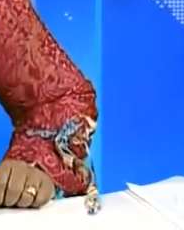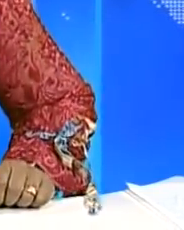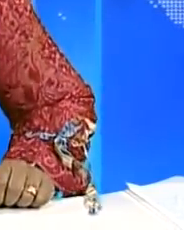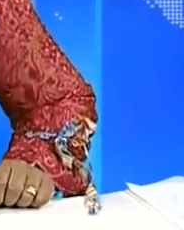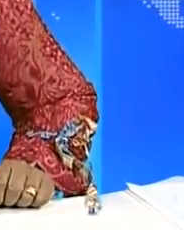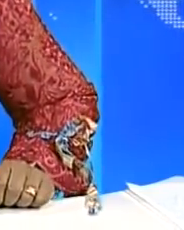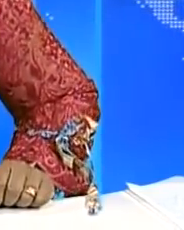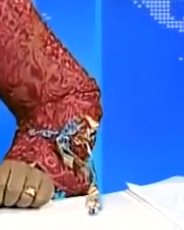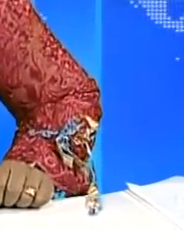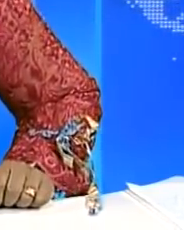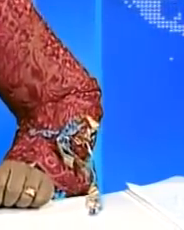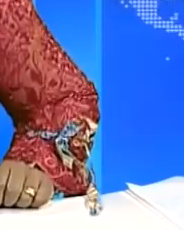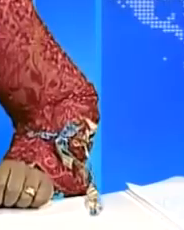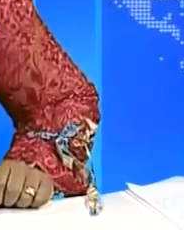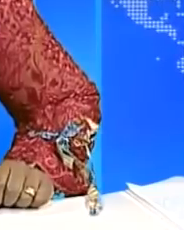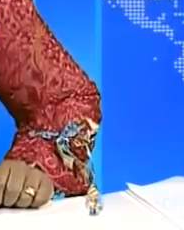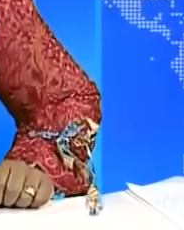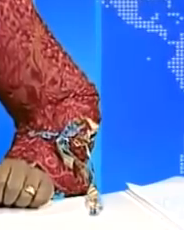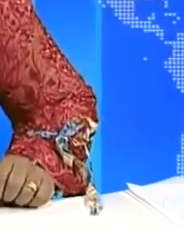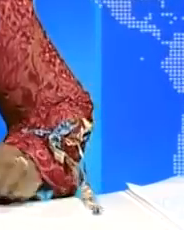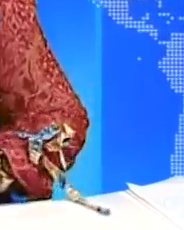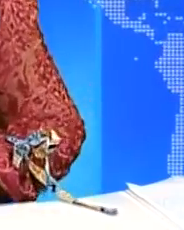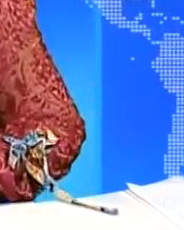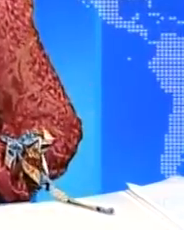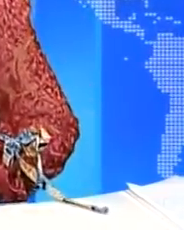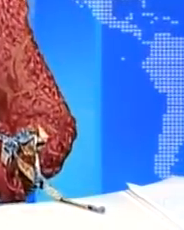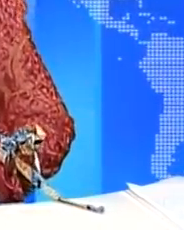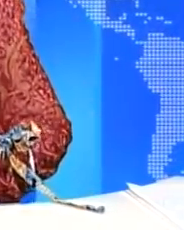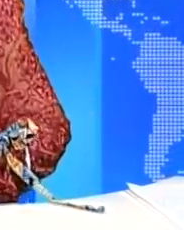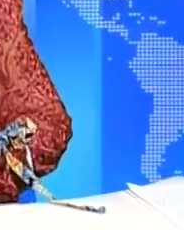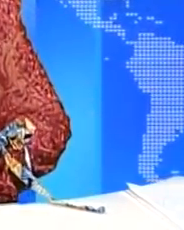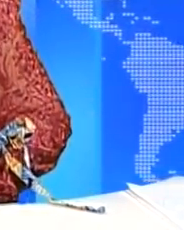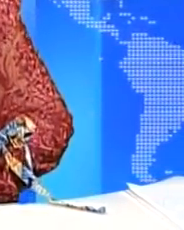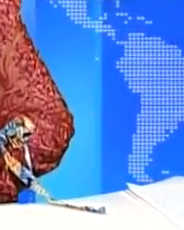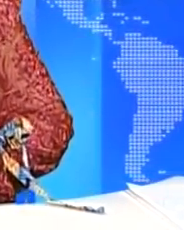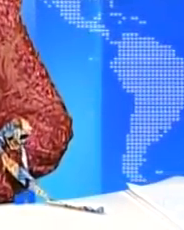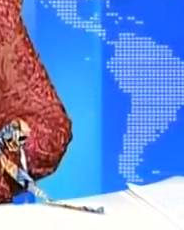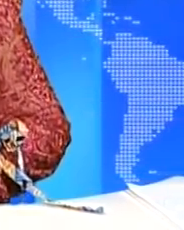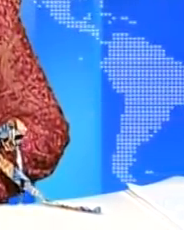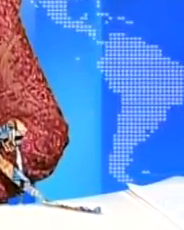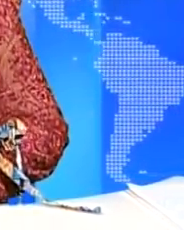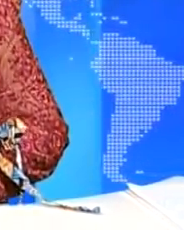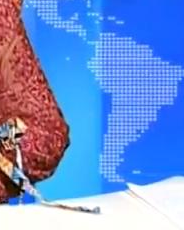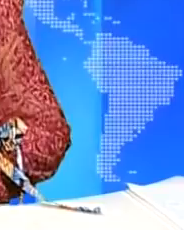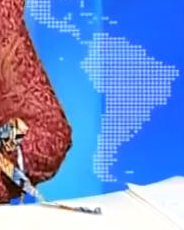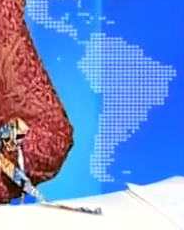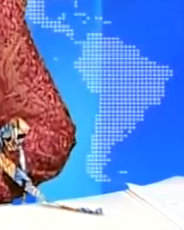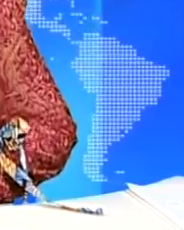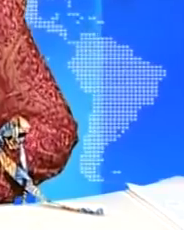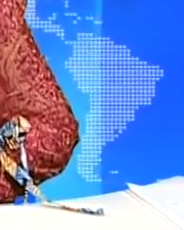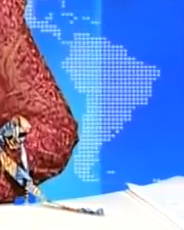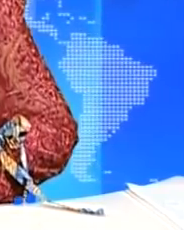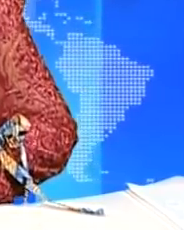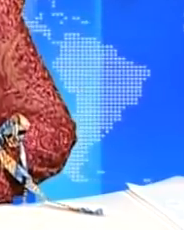à travers cette grande édition d'information sur la chaîne nationale le président de la république vient de signer une série